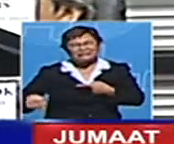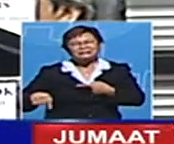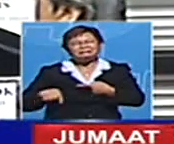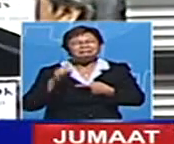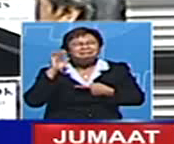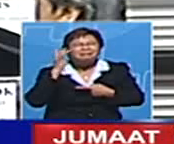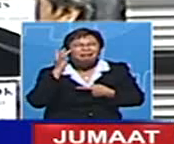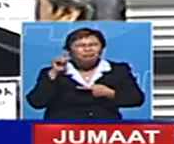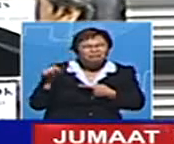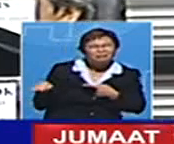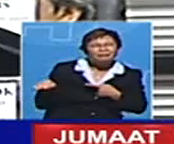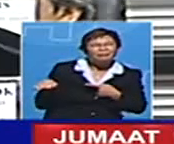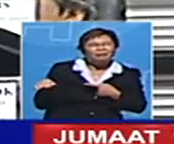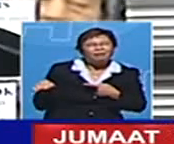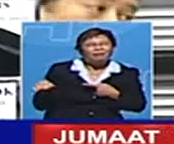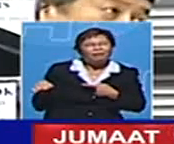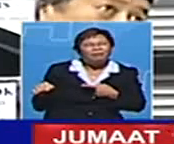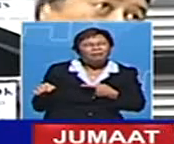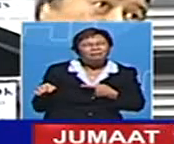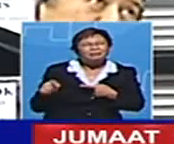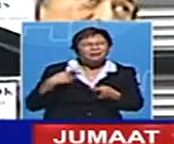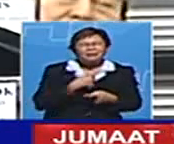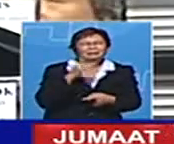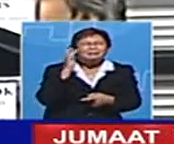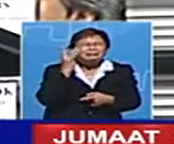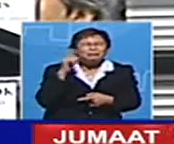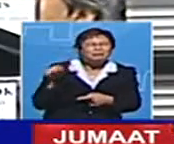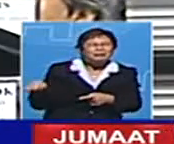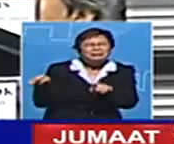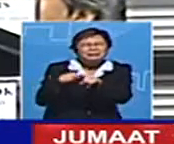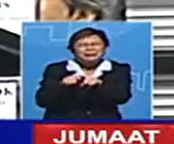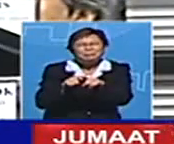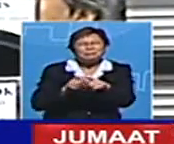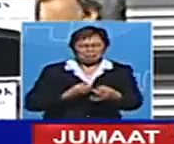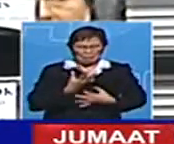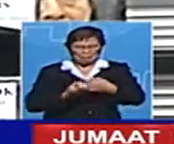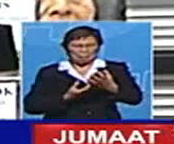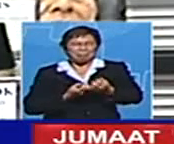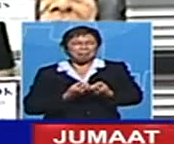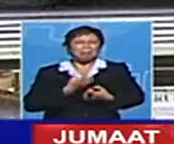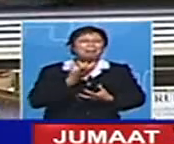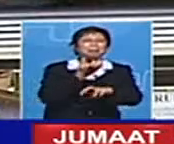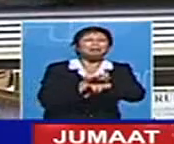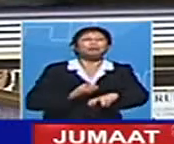tersangka-sangka atau terduga-duga ibarat api dalam